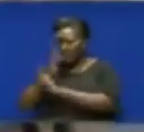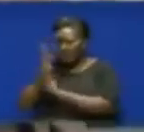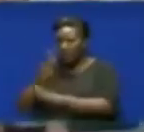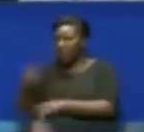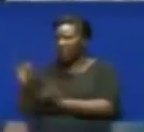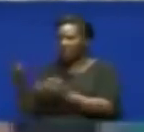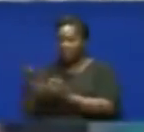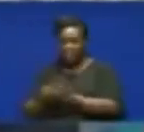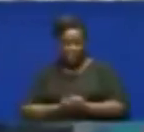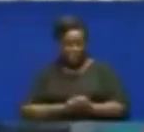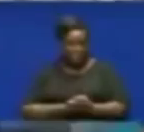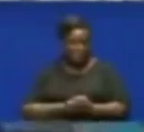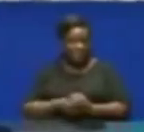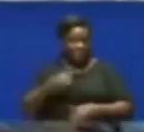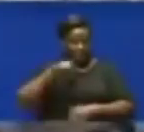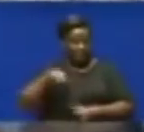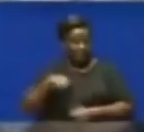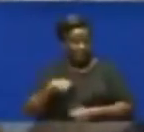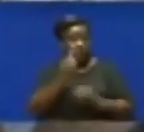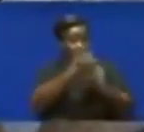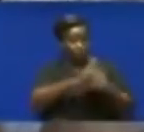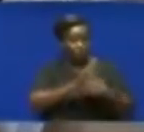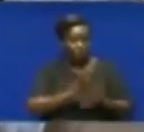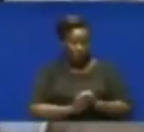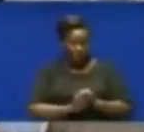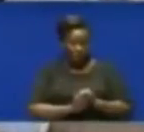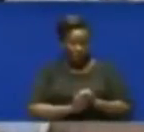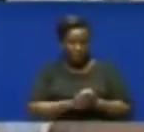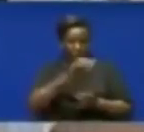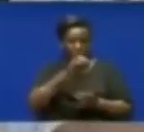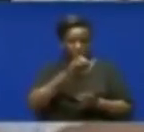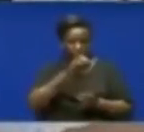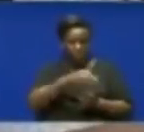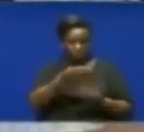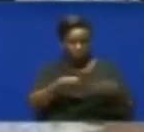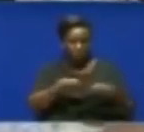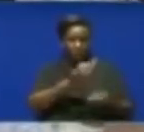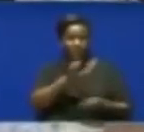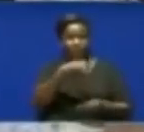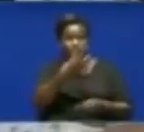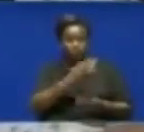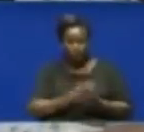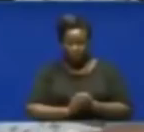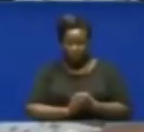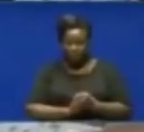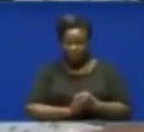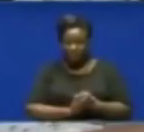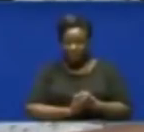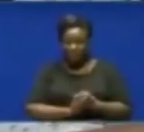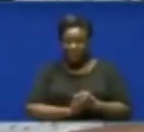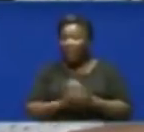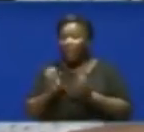Hii sisi nauza dukani shilingi 3,000. Lakini mtu alikuwa